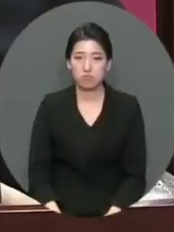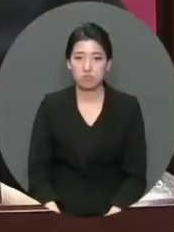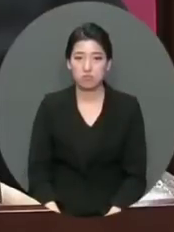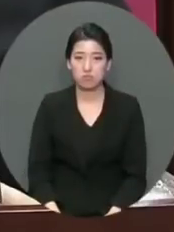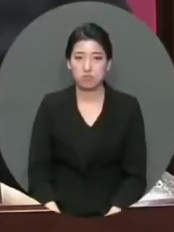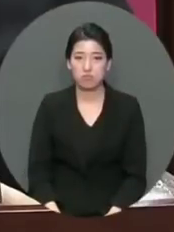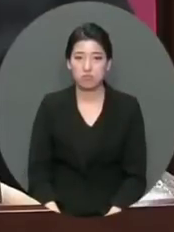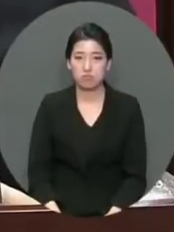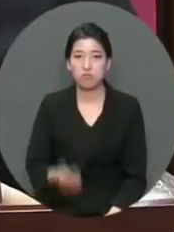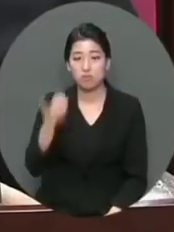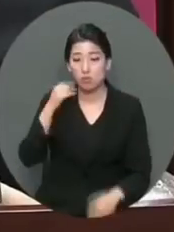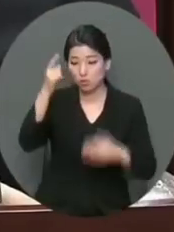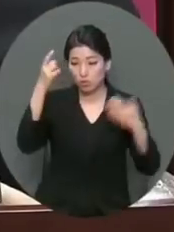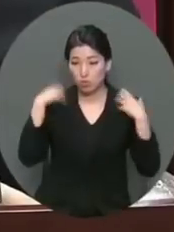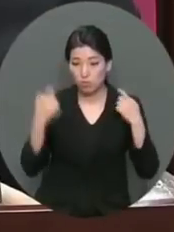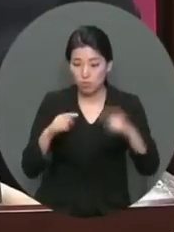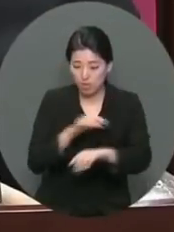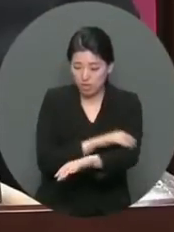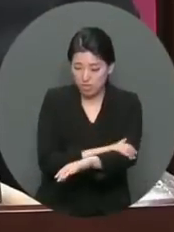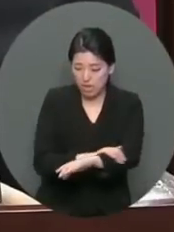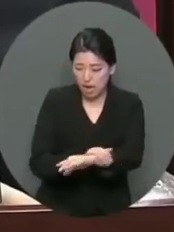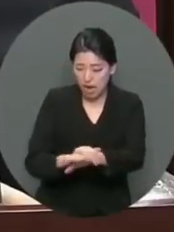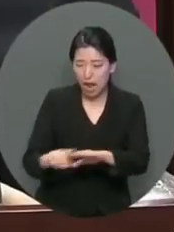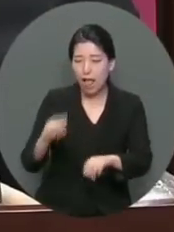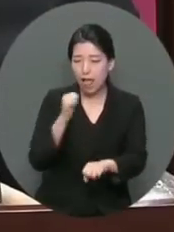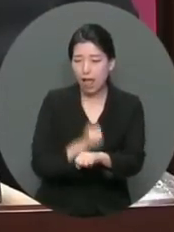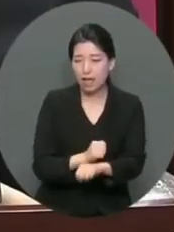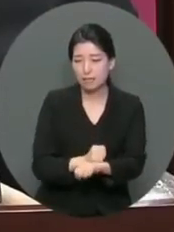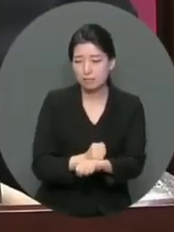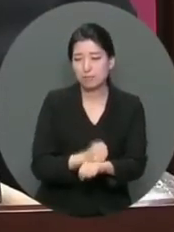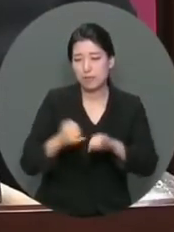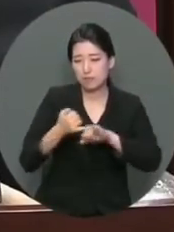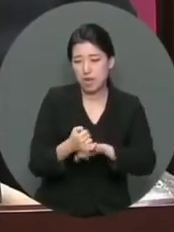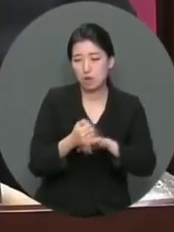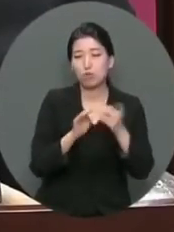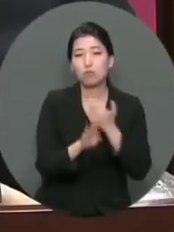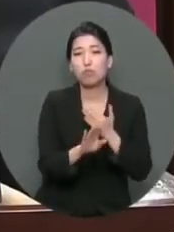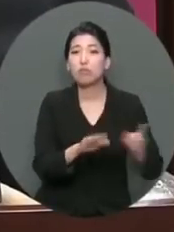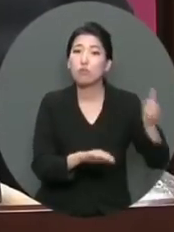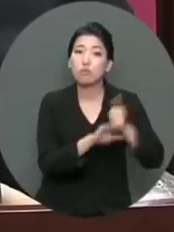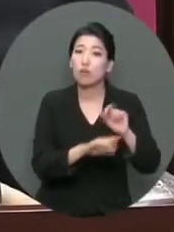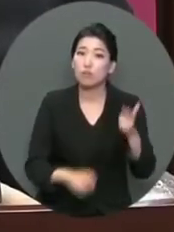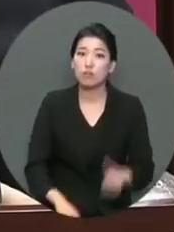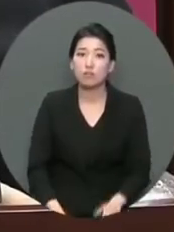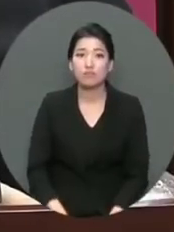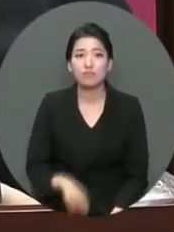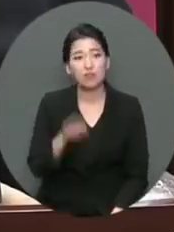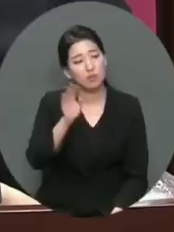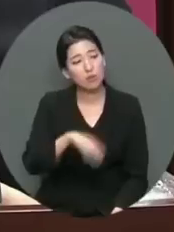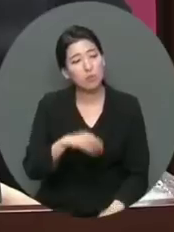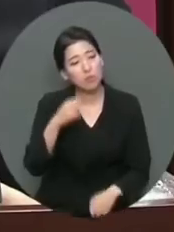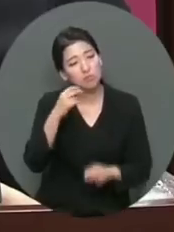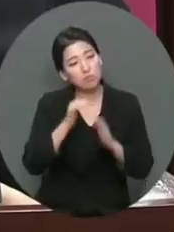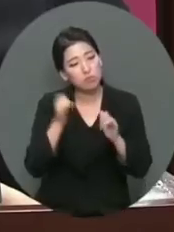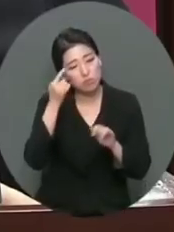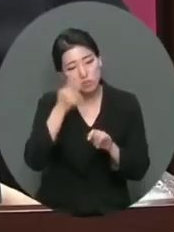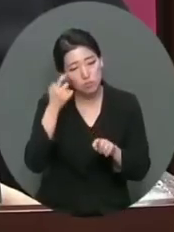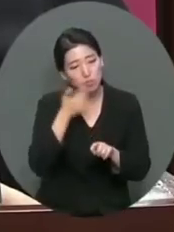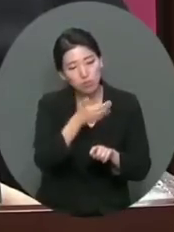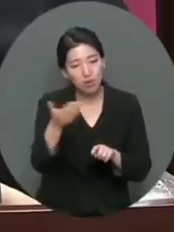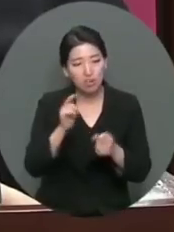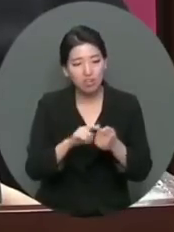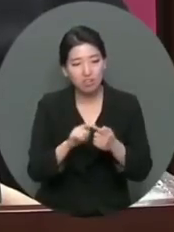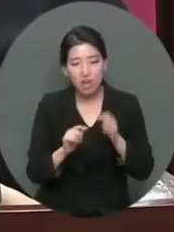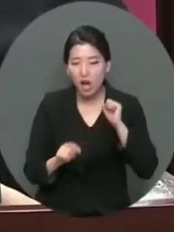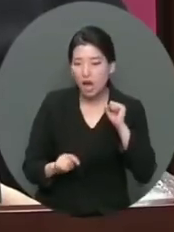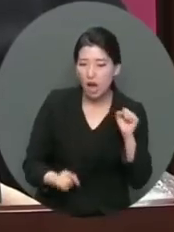아닙니까? 글쎄요. 이 여론조사는 뭐 경우에 따라서는 질문에 따라서 다를 수도 있고 하기 때문에 거기에 무슨